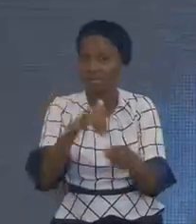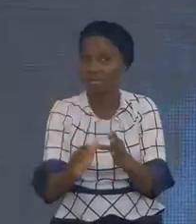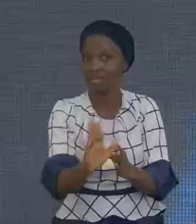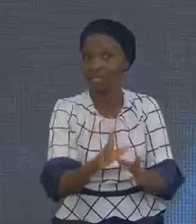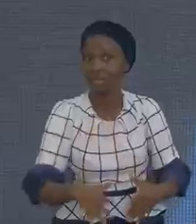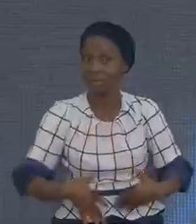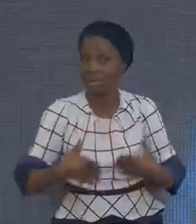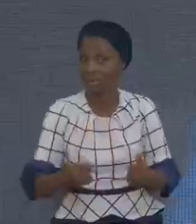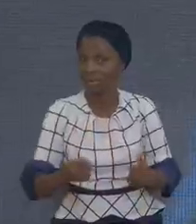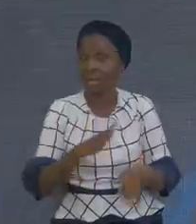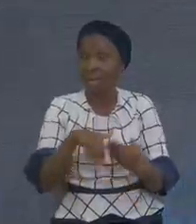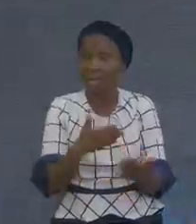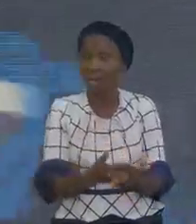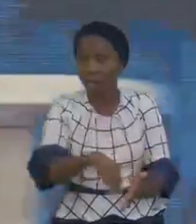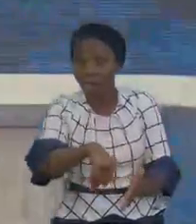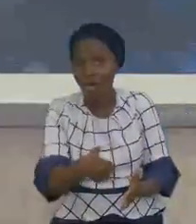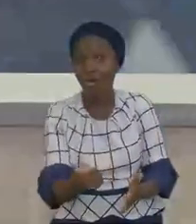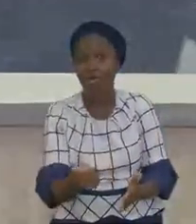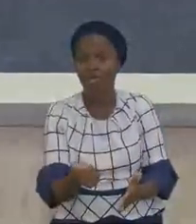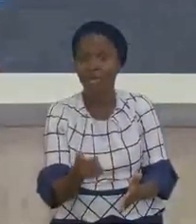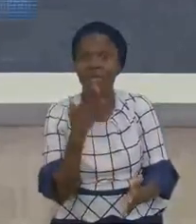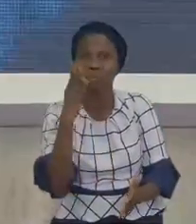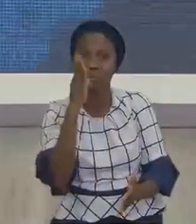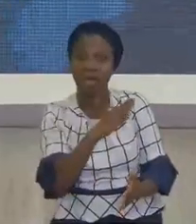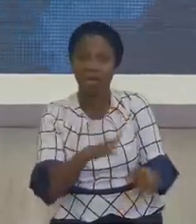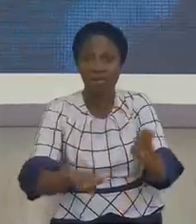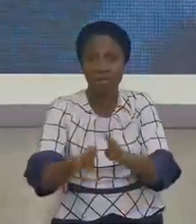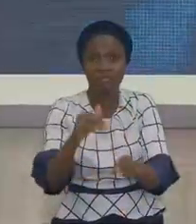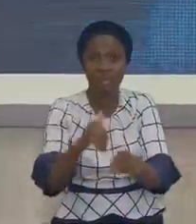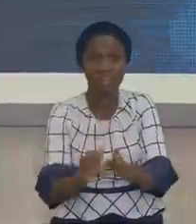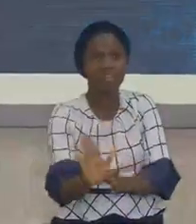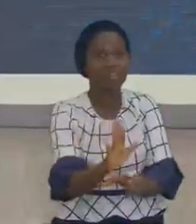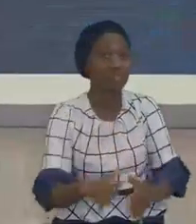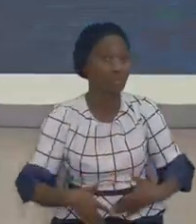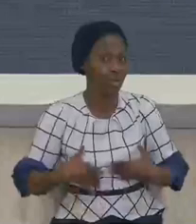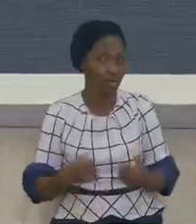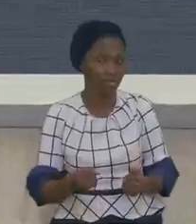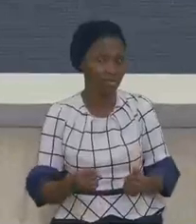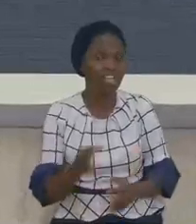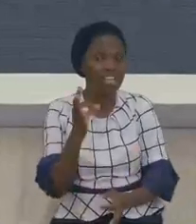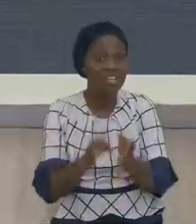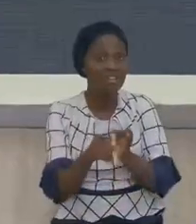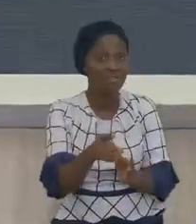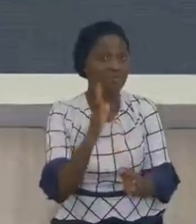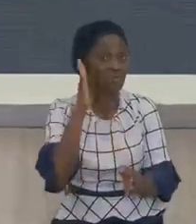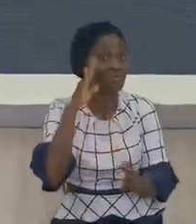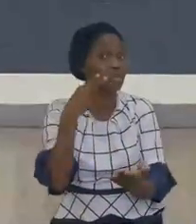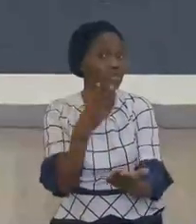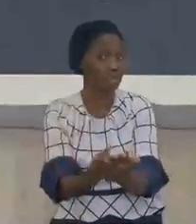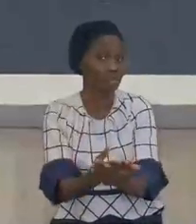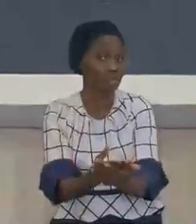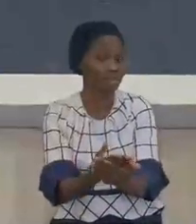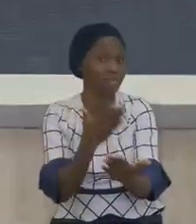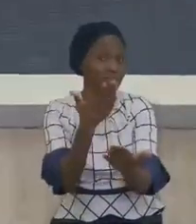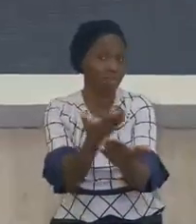Les mauvais comportements de ta vie. Si tu veux aller plus haut et tu veux être en